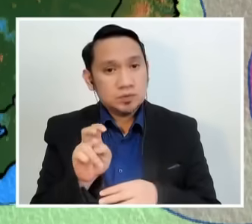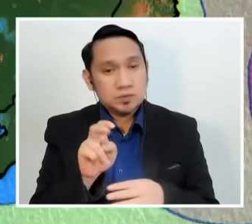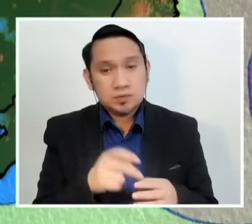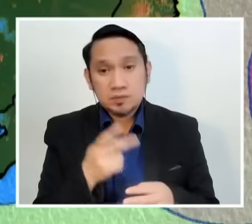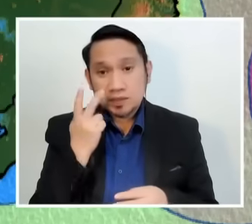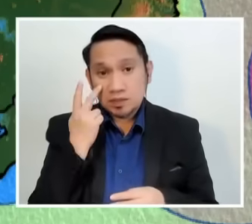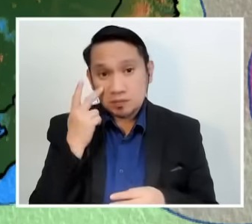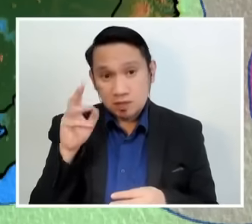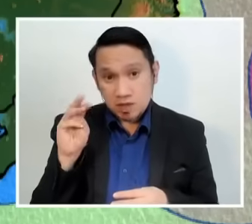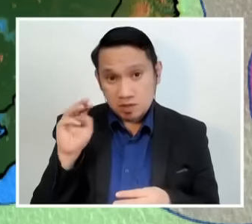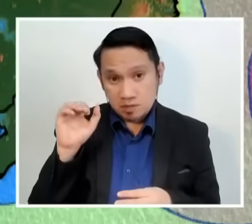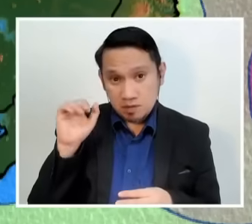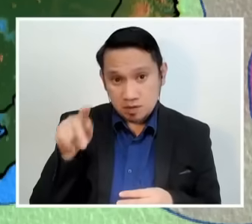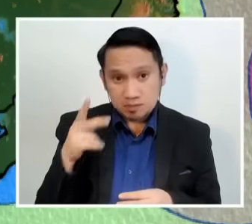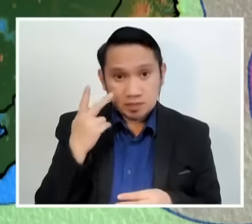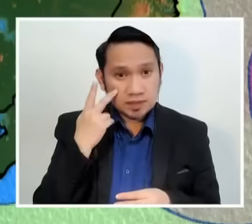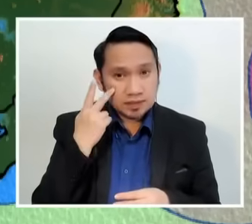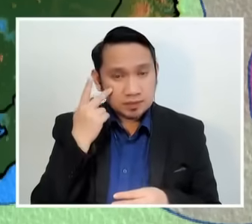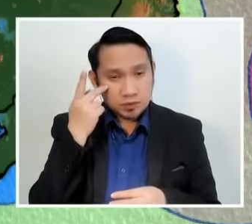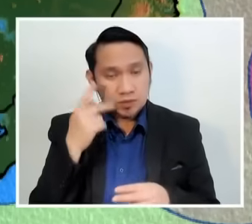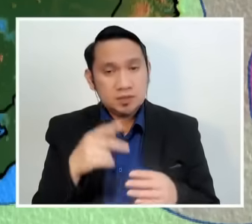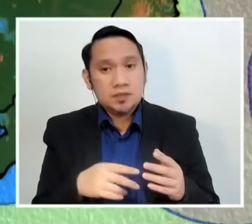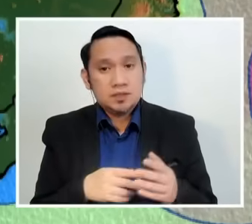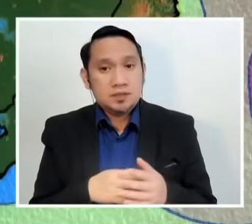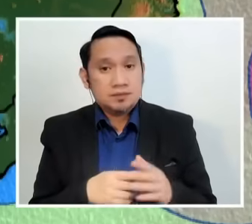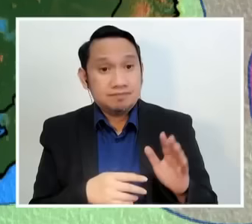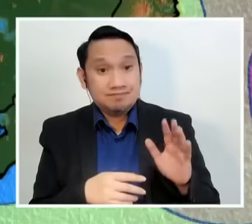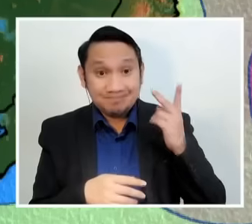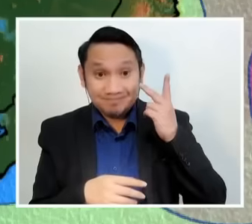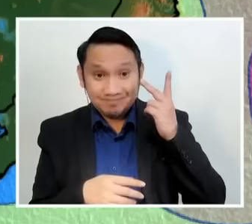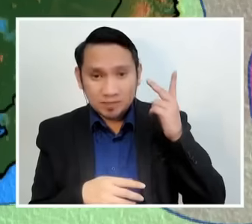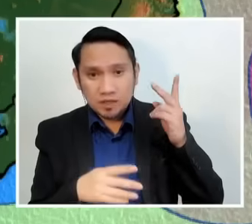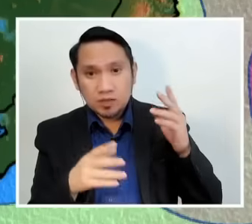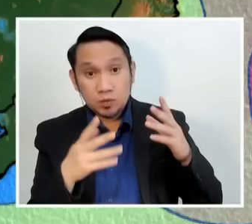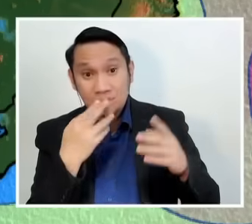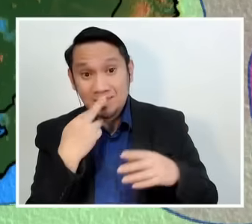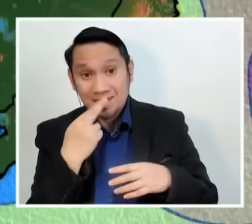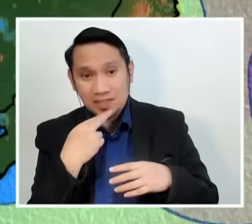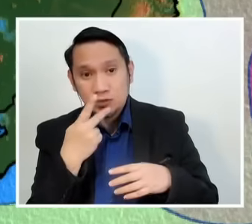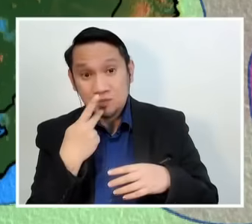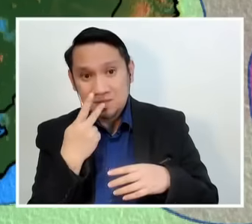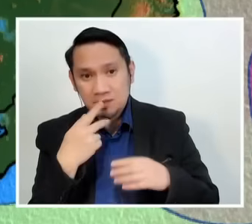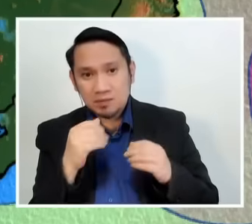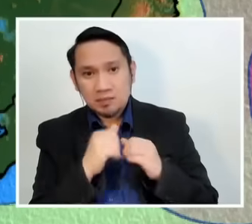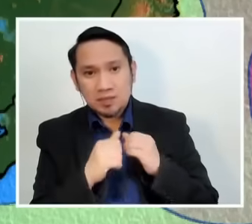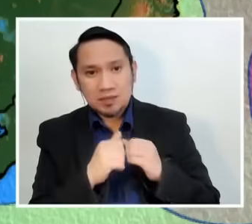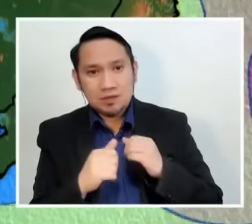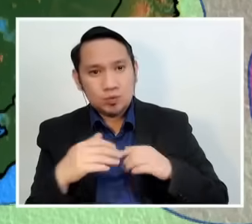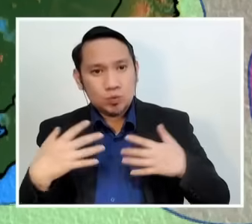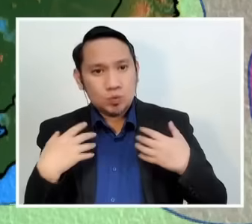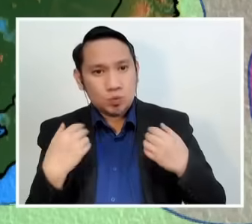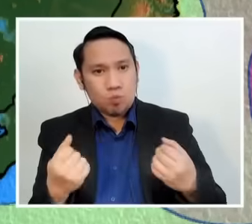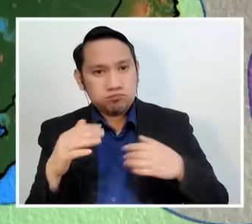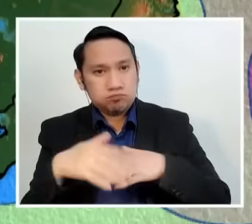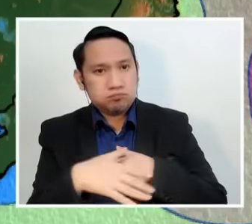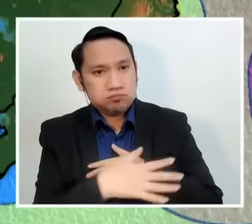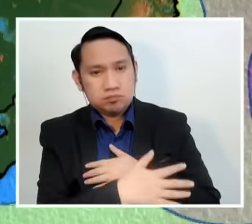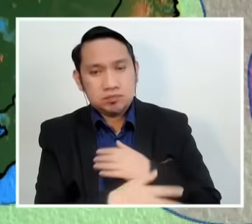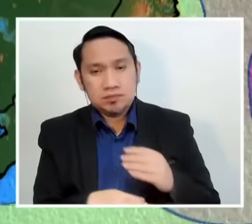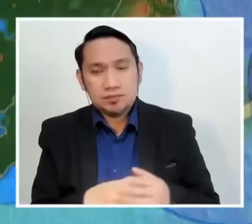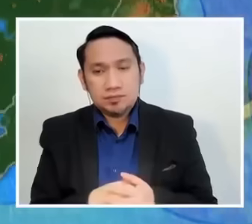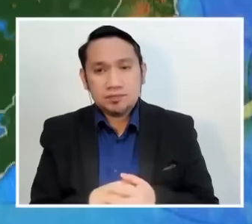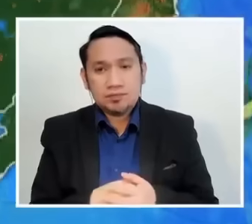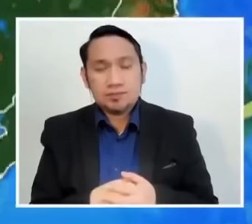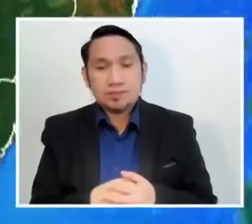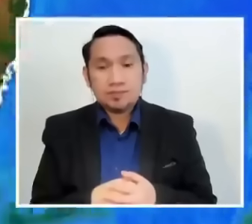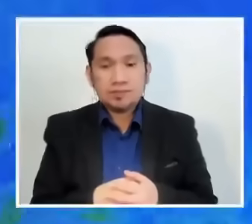mapa, dito po sa kanlurang bahagi ng bansa, mas tataas na ang mga alon sa paglayo ng bagyo dahil yan sa hihilahing habagat. Sa rainfall forecast